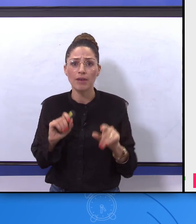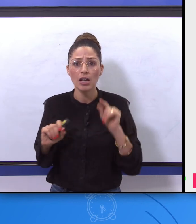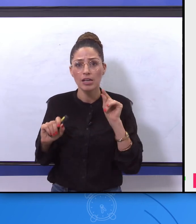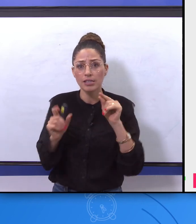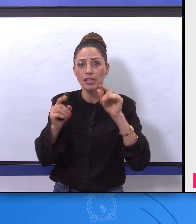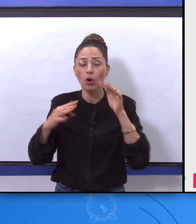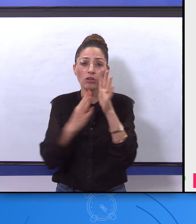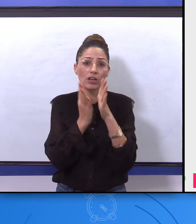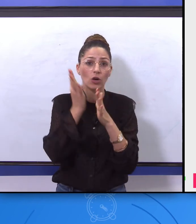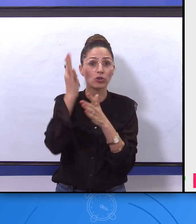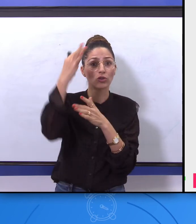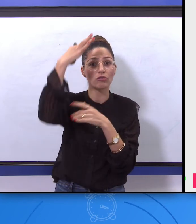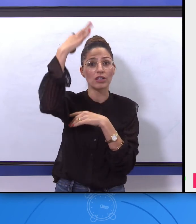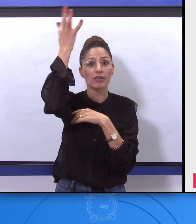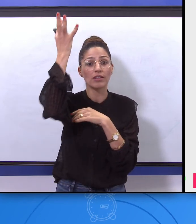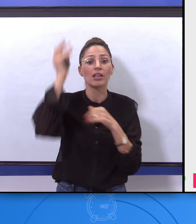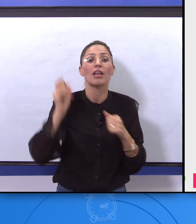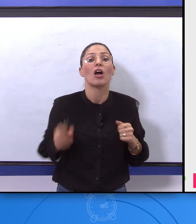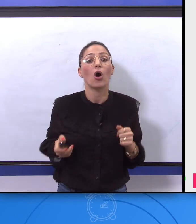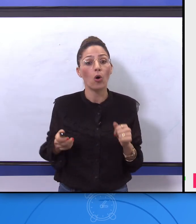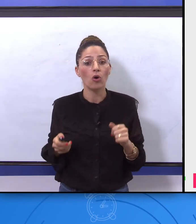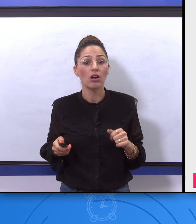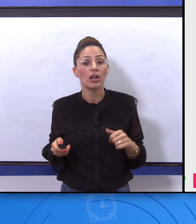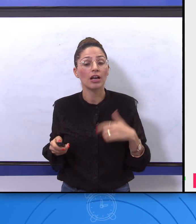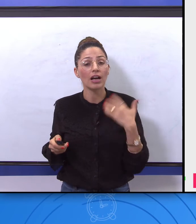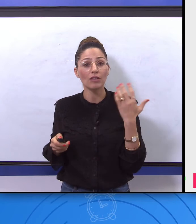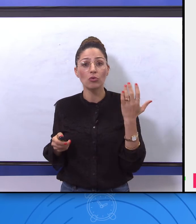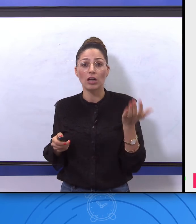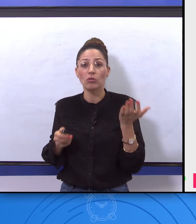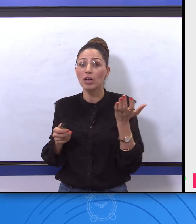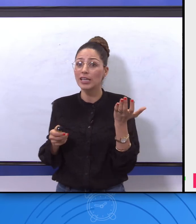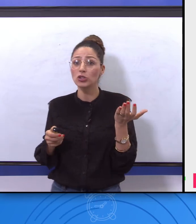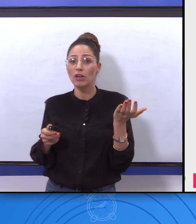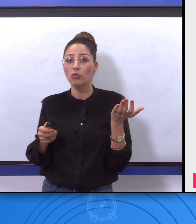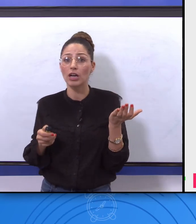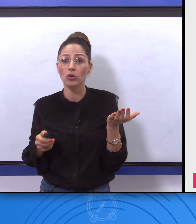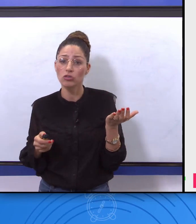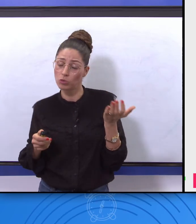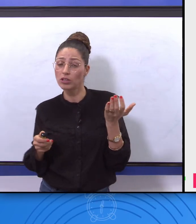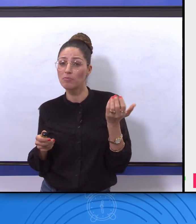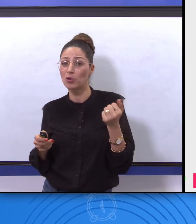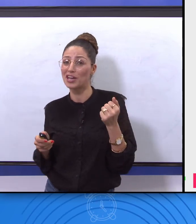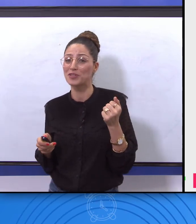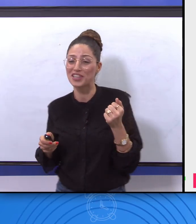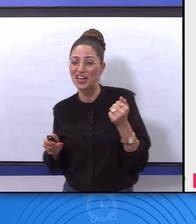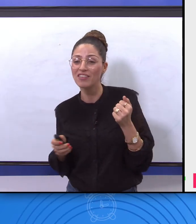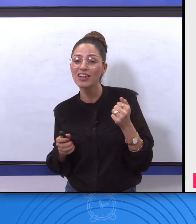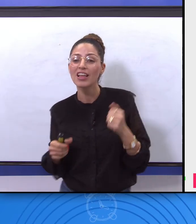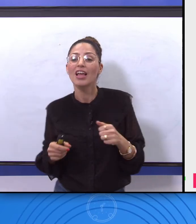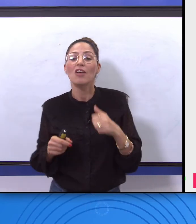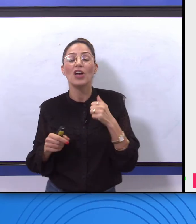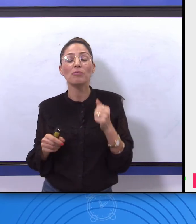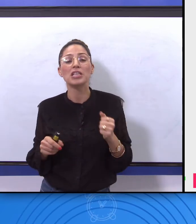משהו באדמה, איזה זרעון, ולראות אותו נובט. או לקחת אבוקדו, גלעין של אבוקדו, שמאוד טעים בעונה הזאת